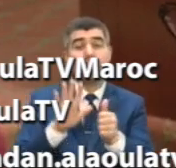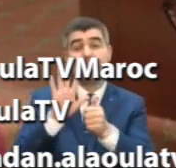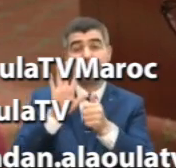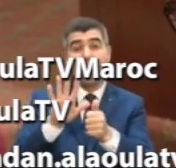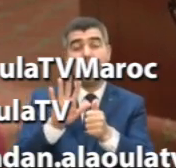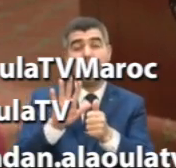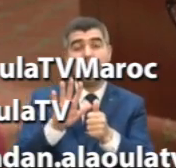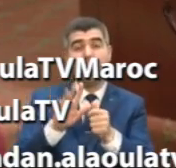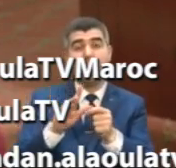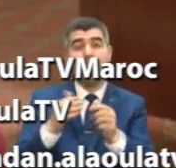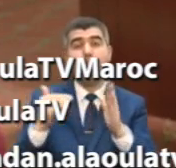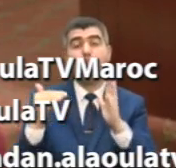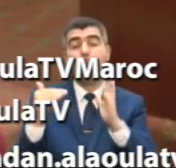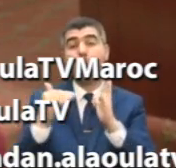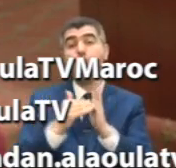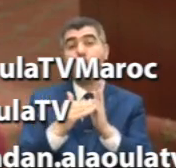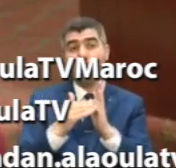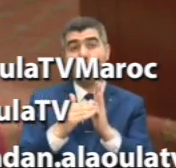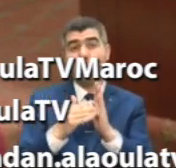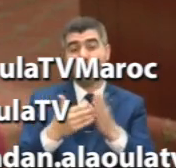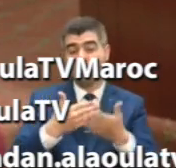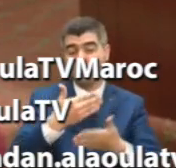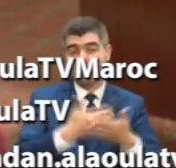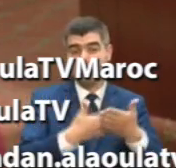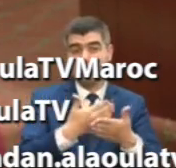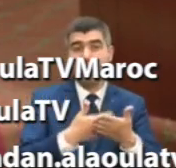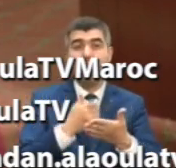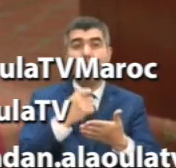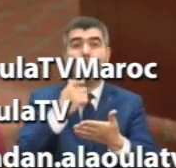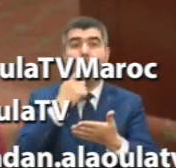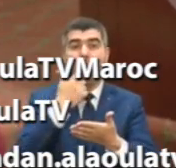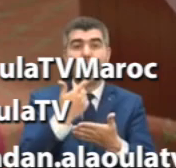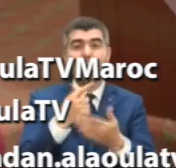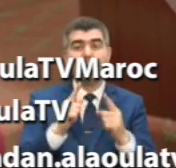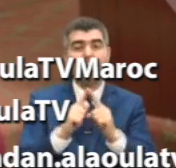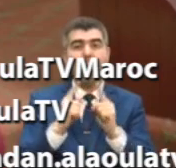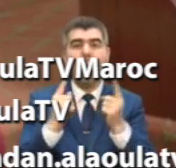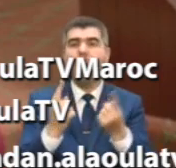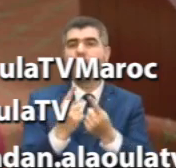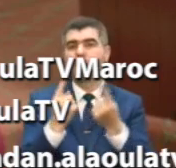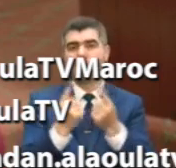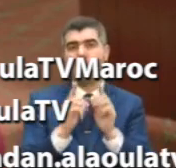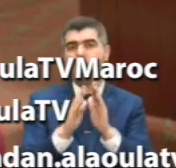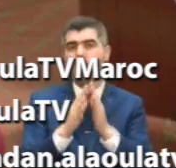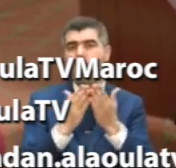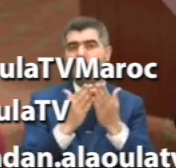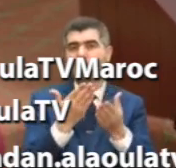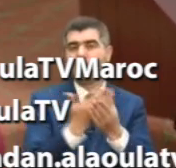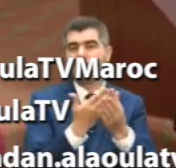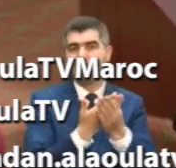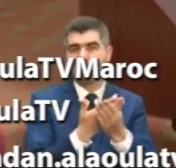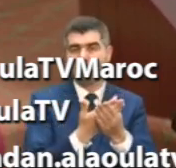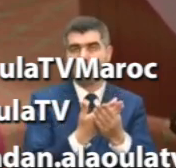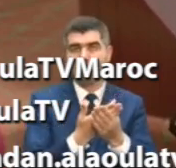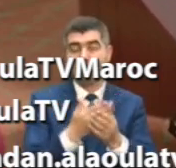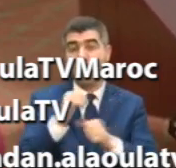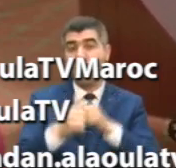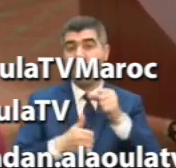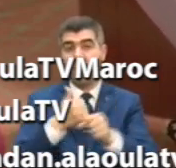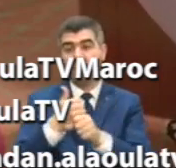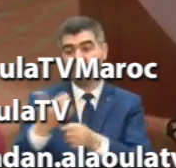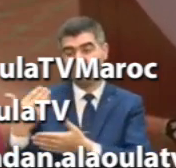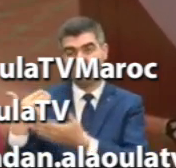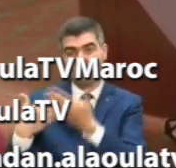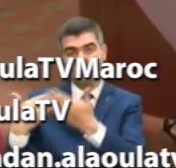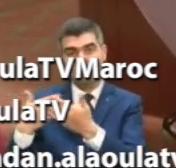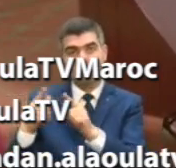6 مليون ديال الرسوم عقارية يعني موجودة بشكل عادي وطبيعي. بطبيعة الحال في السنوات الأخيرة برزت للأسف الشديد